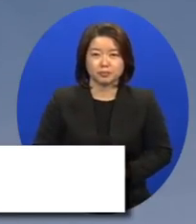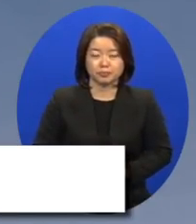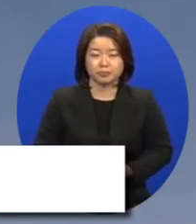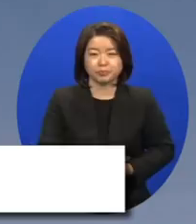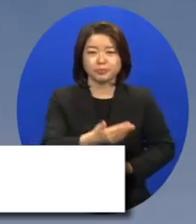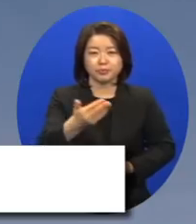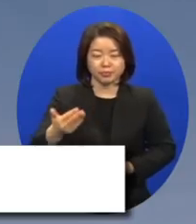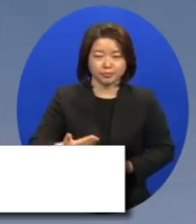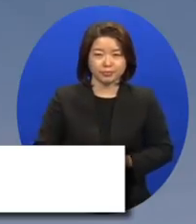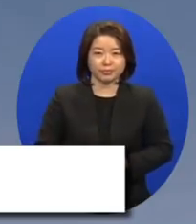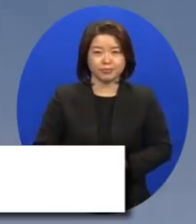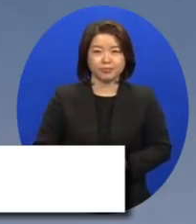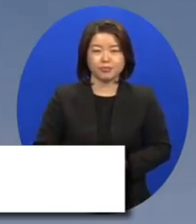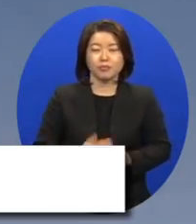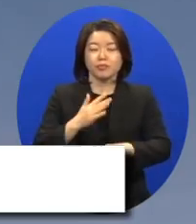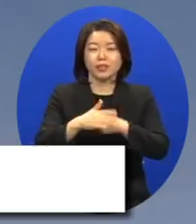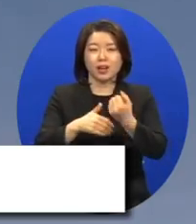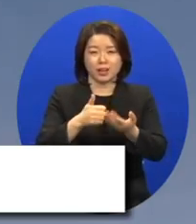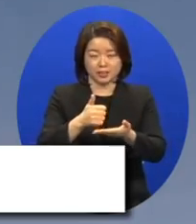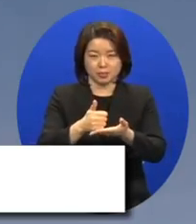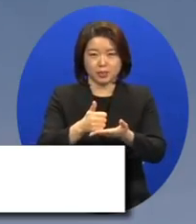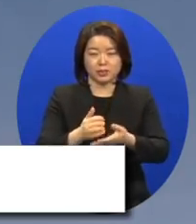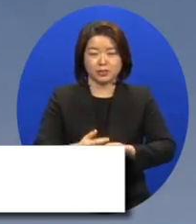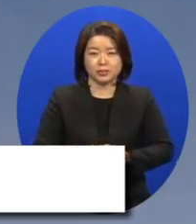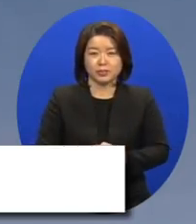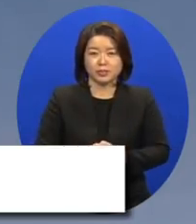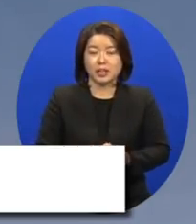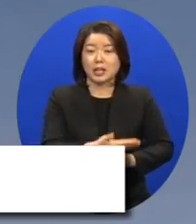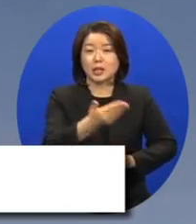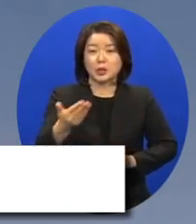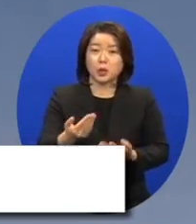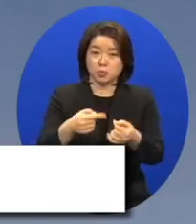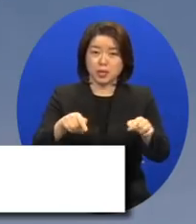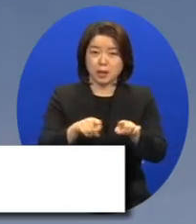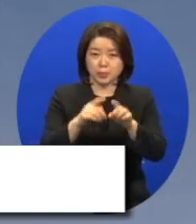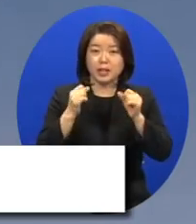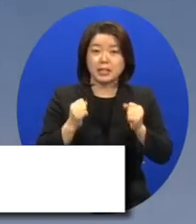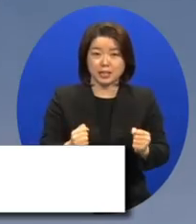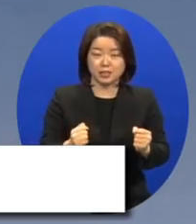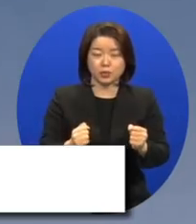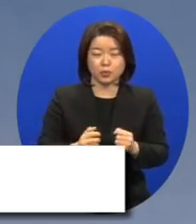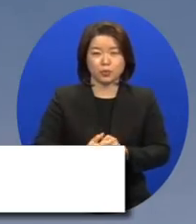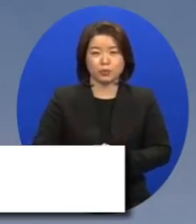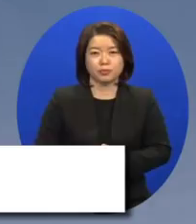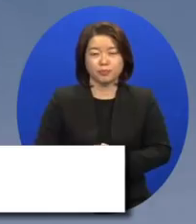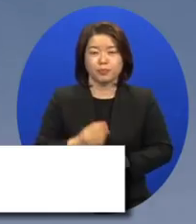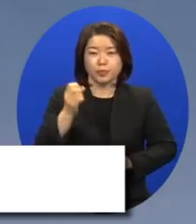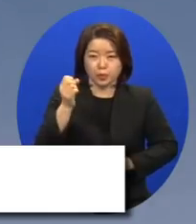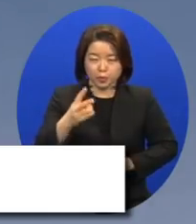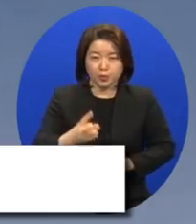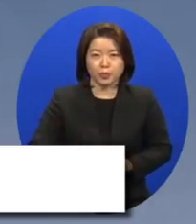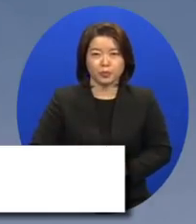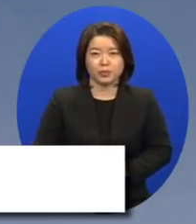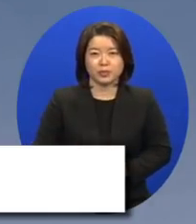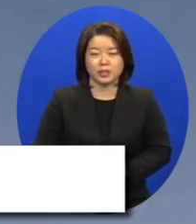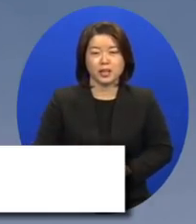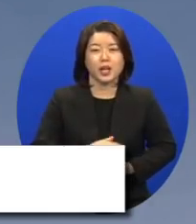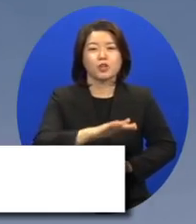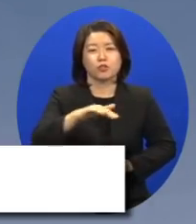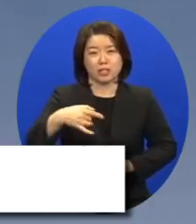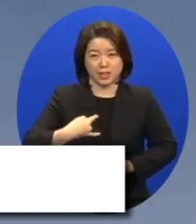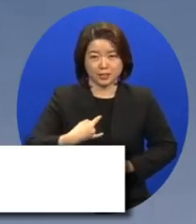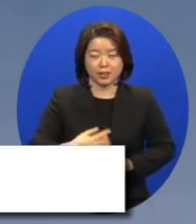여러분 하나님께서 여러분과 함께 계시고 그리고 우리에게